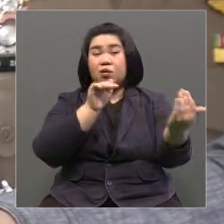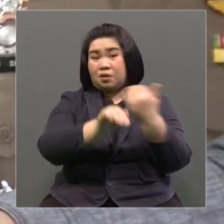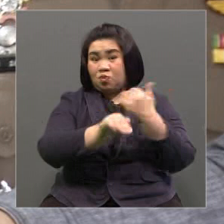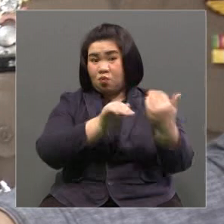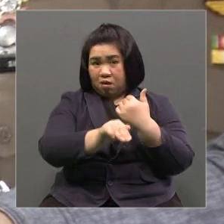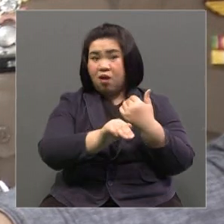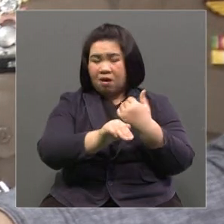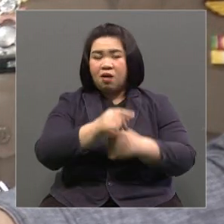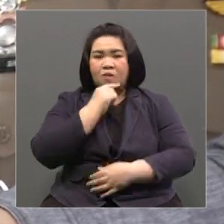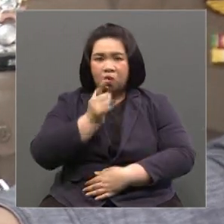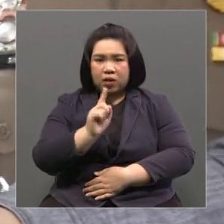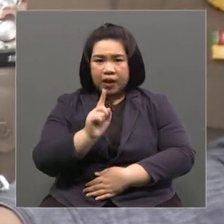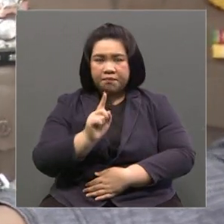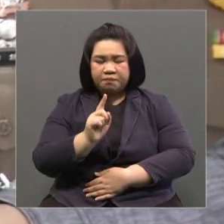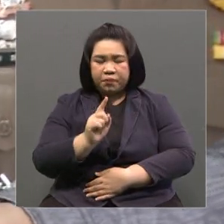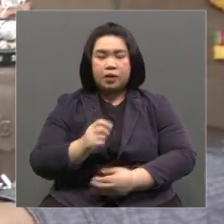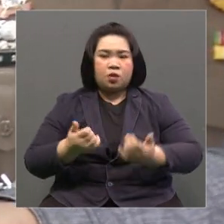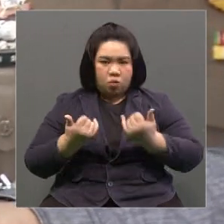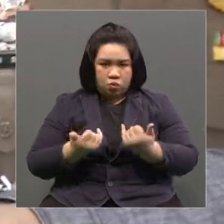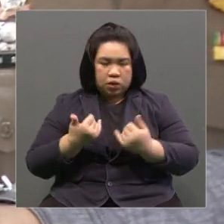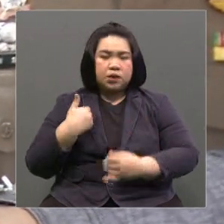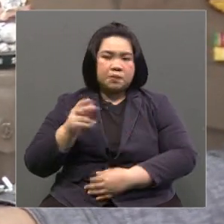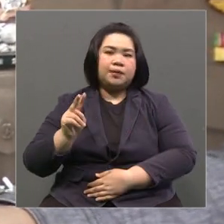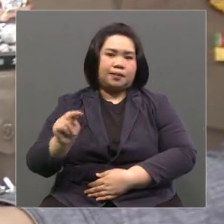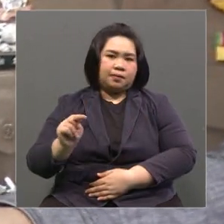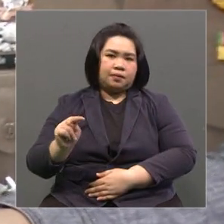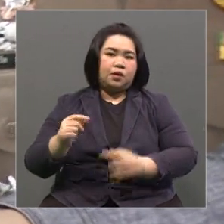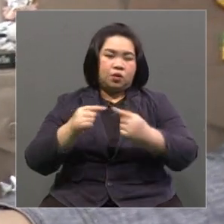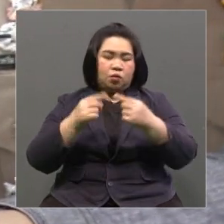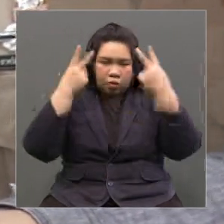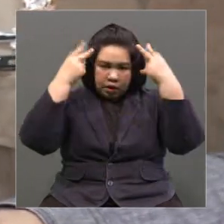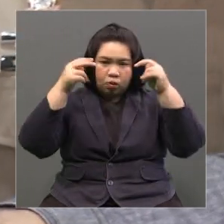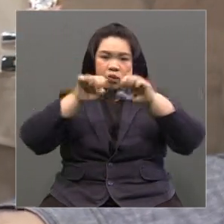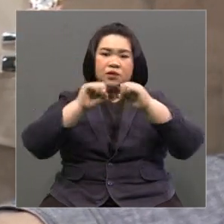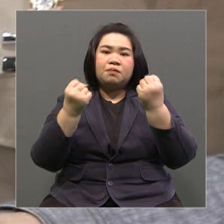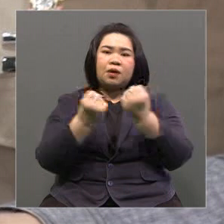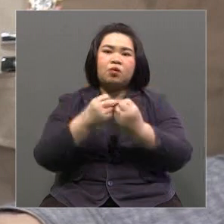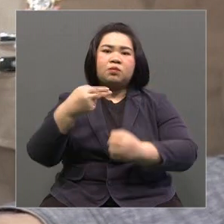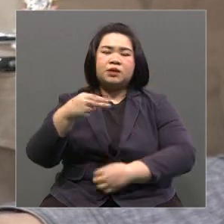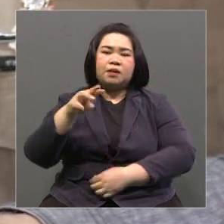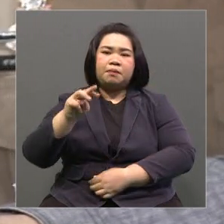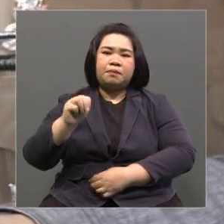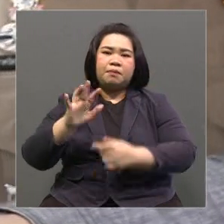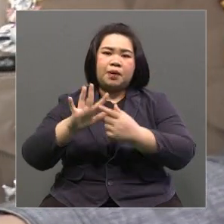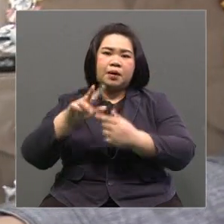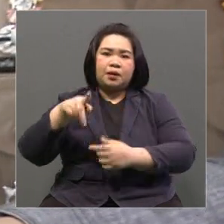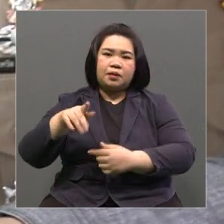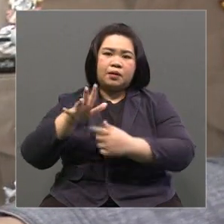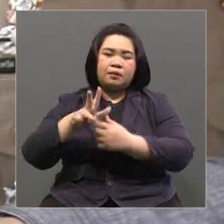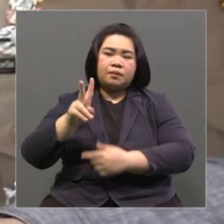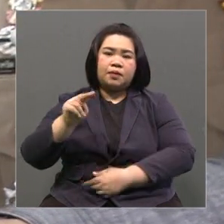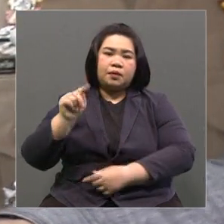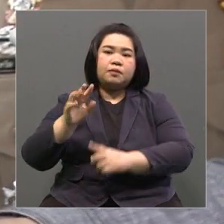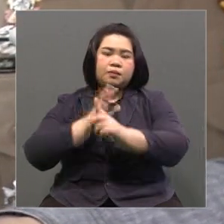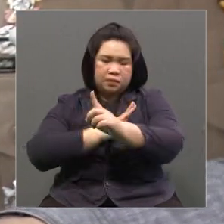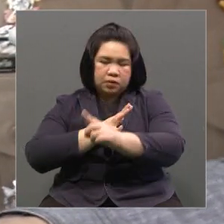นี้ก็ได้บอกนะครับว่าวันนี้ได้นัดหมายกับนายกสมาพันธ์รถบรรทุกแห่งประเทศไทยเข้ามาให้ข้อมูลรวมถึงการ